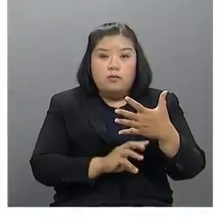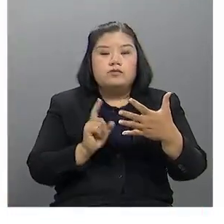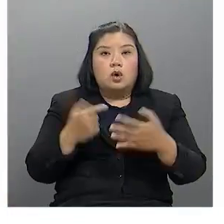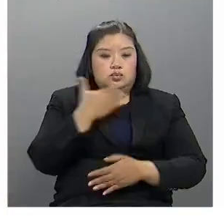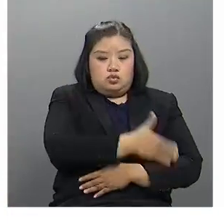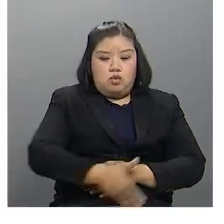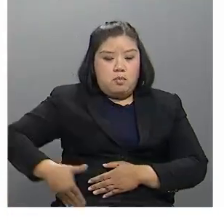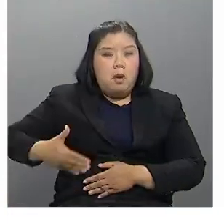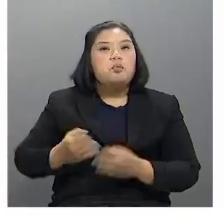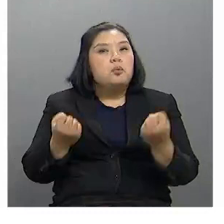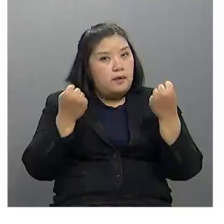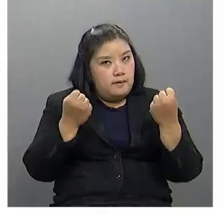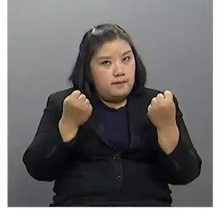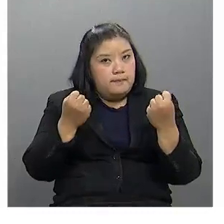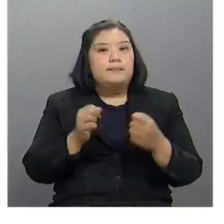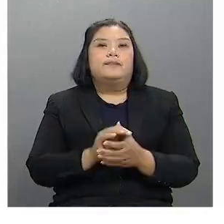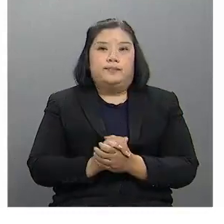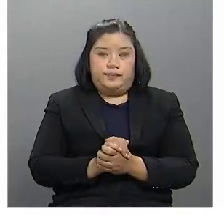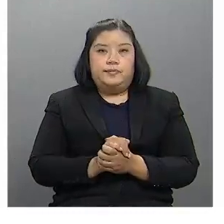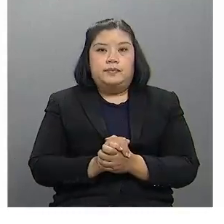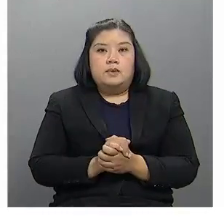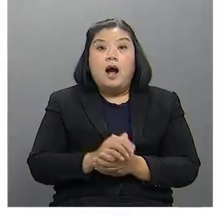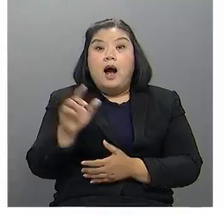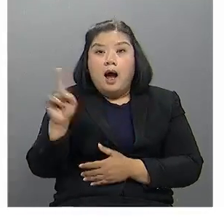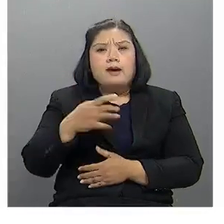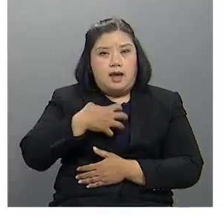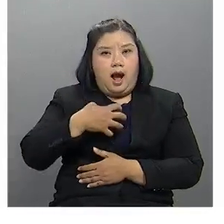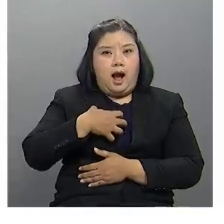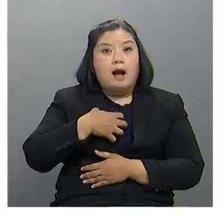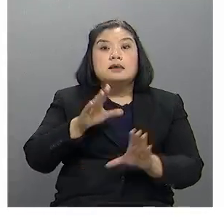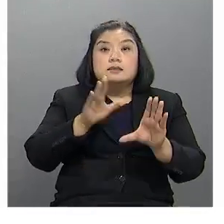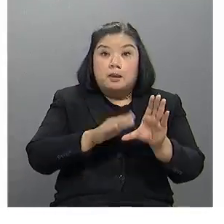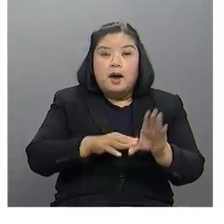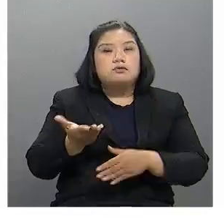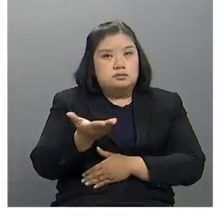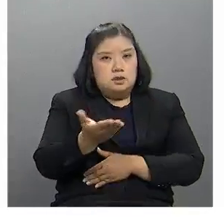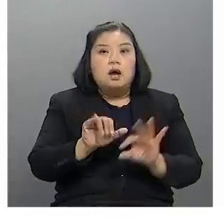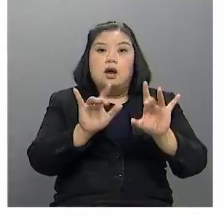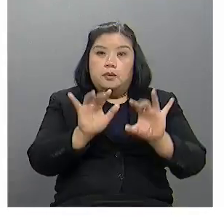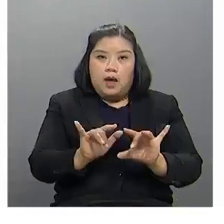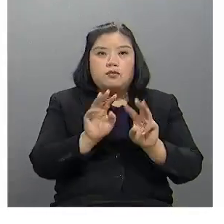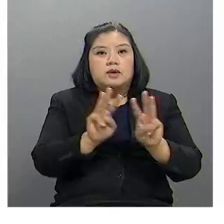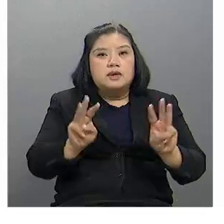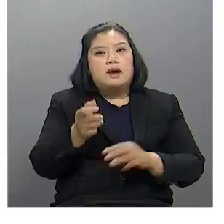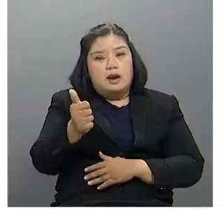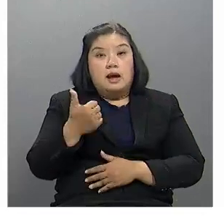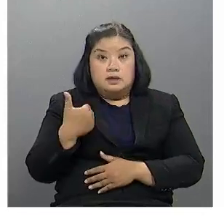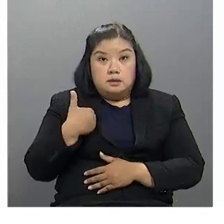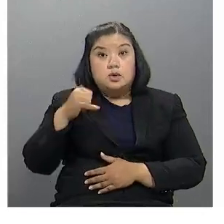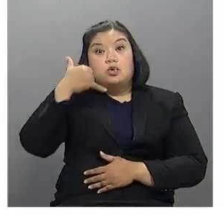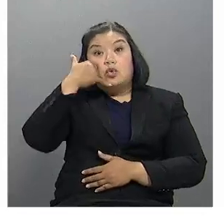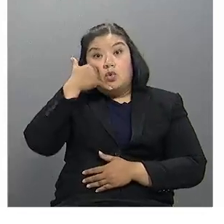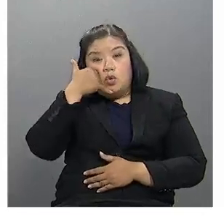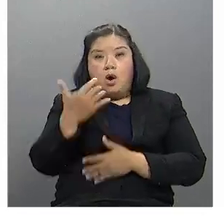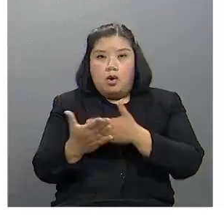ดีสำหรับผู้ที่สนใจบริจาคให้ลงทะเบียนผ่านออนไลน์โดยเจ้าหน้าที่จะติดต่อนัดหมายคล้ายกลองในราย